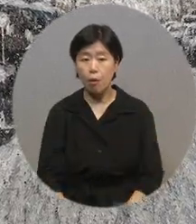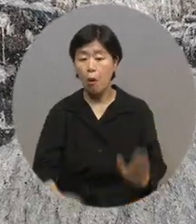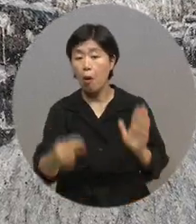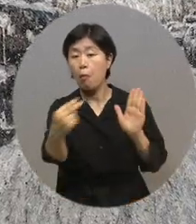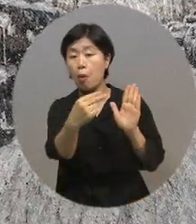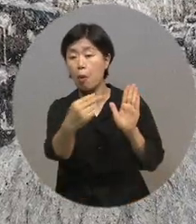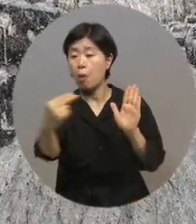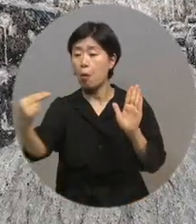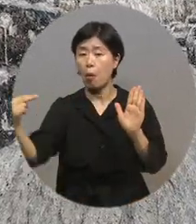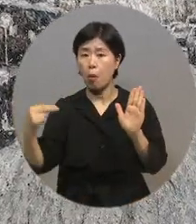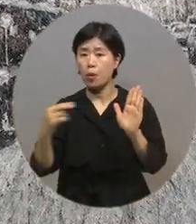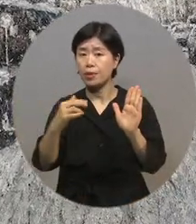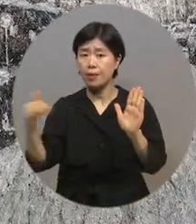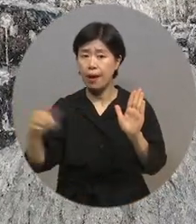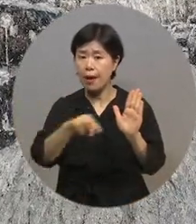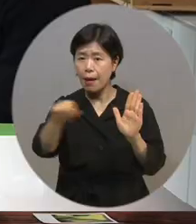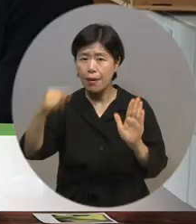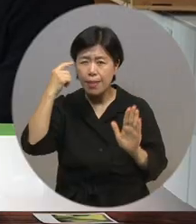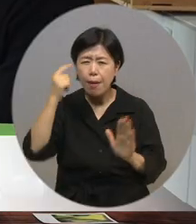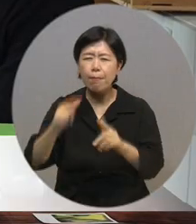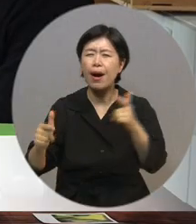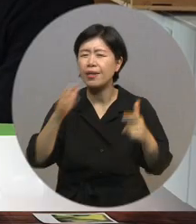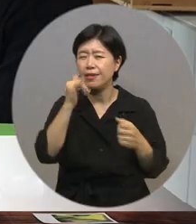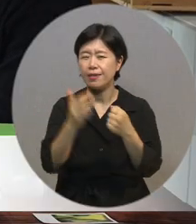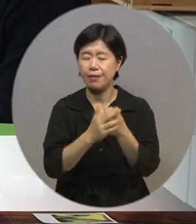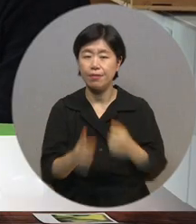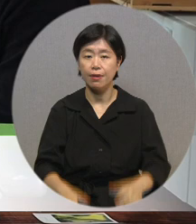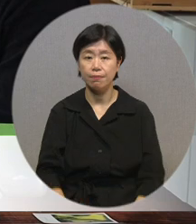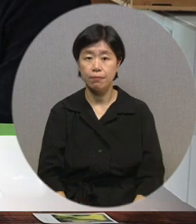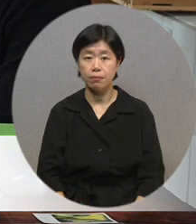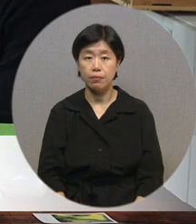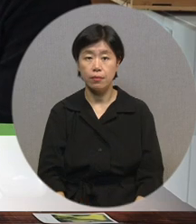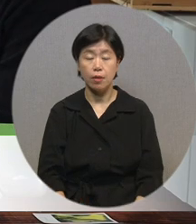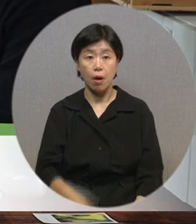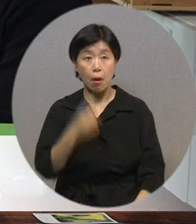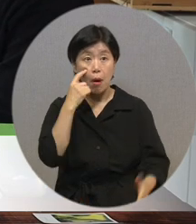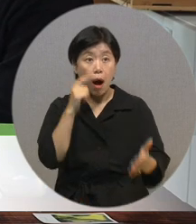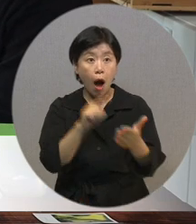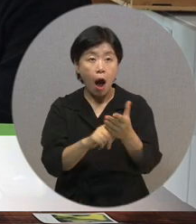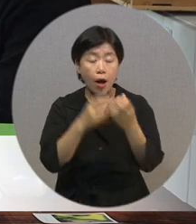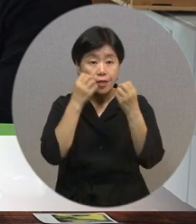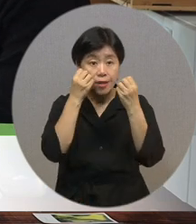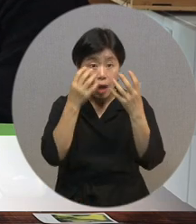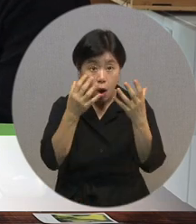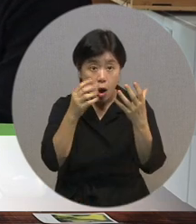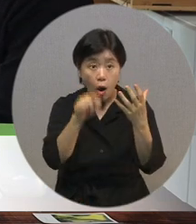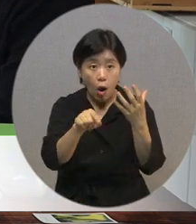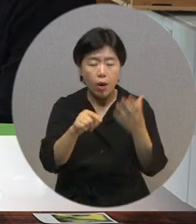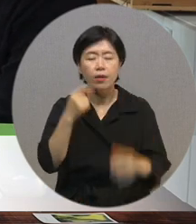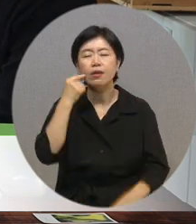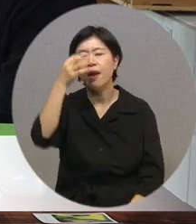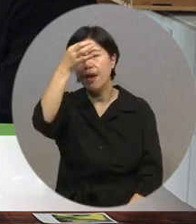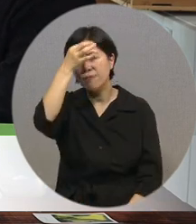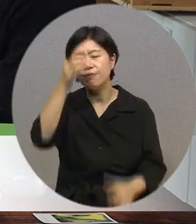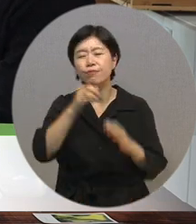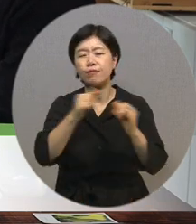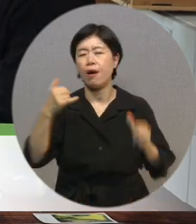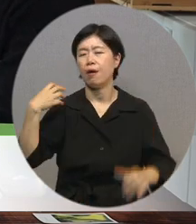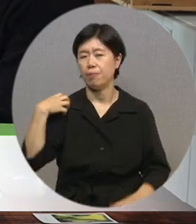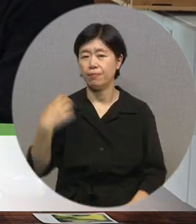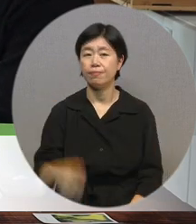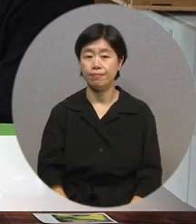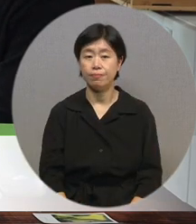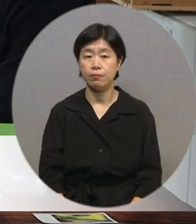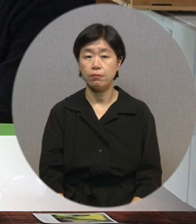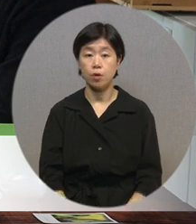과정을 만들기 때문입니다. 새로운 것들을 발견해내는 게 이제 예술가들의 몫이라고 생각하는데요.